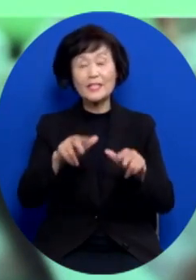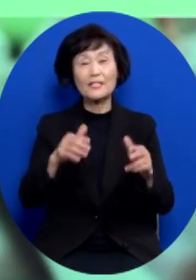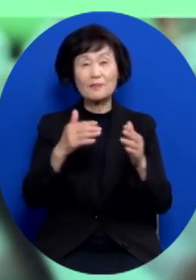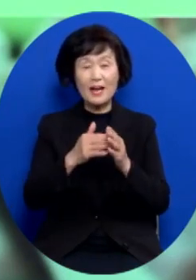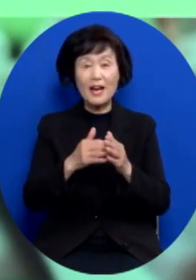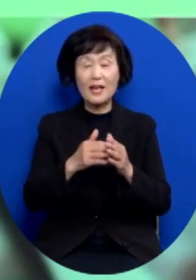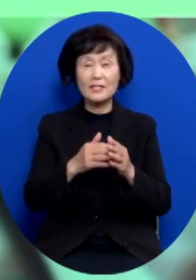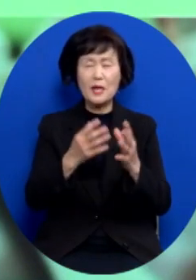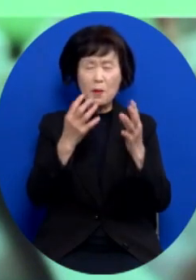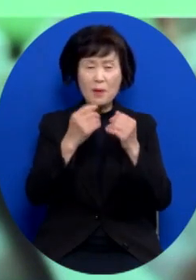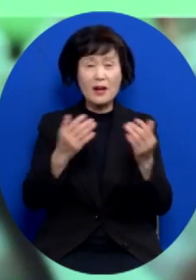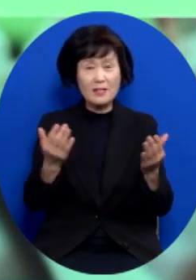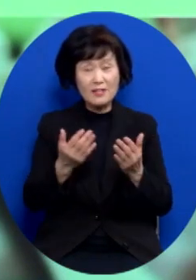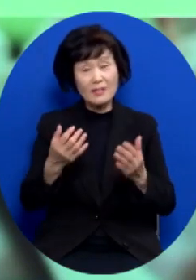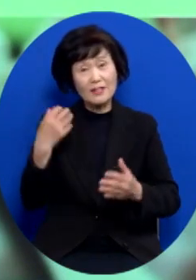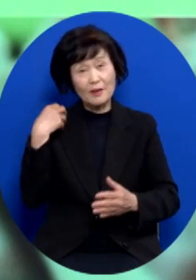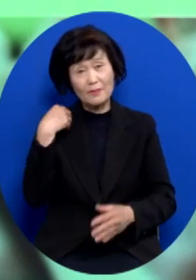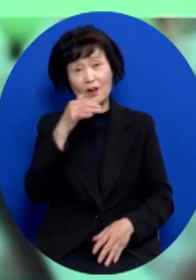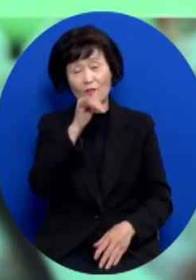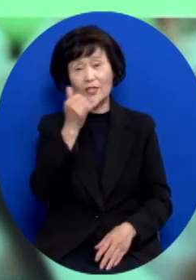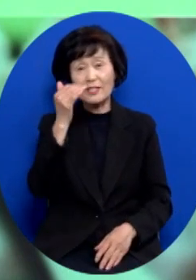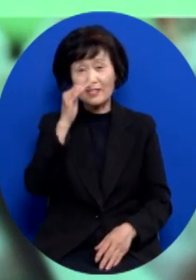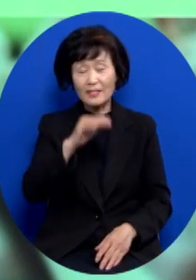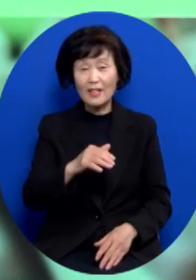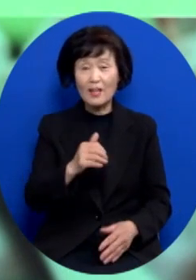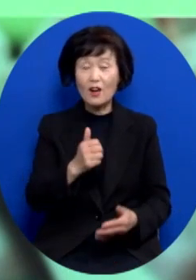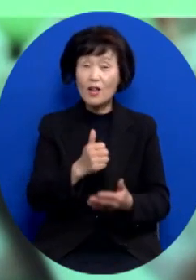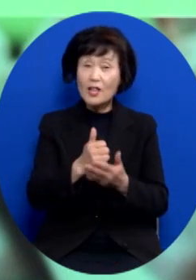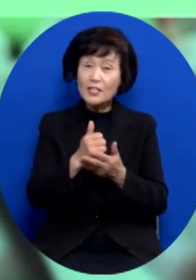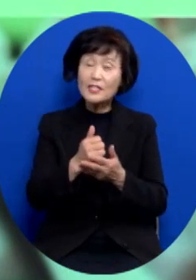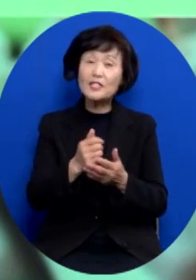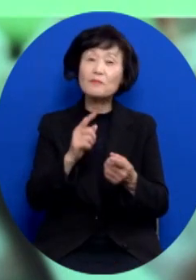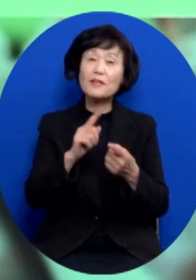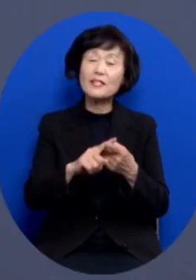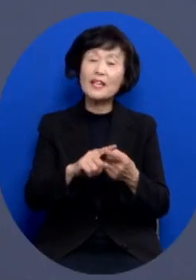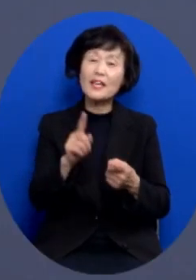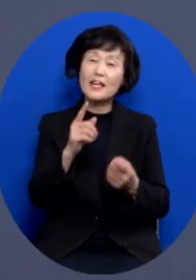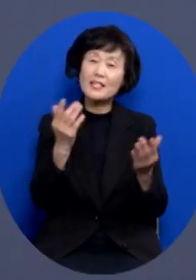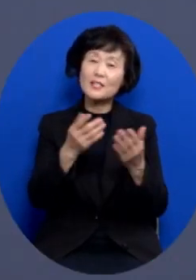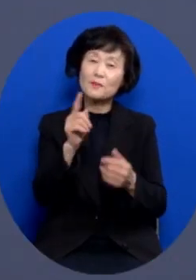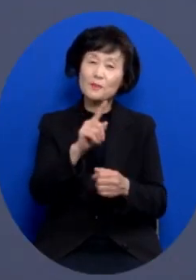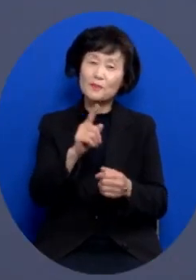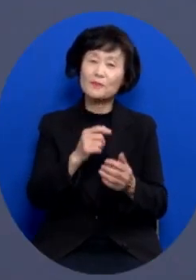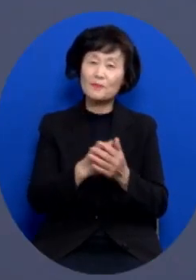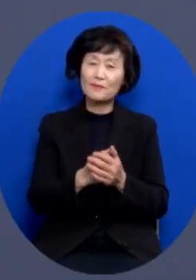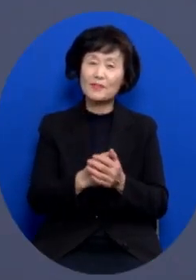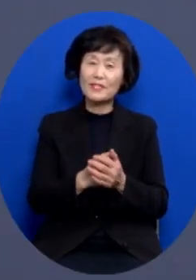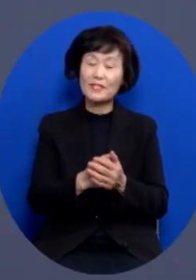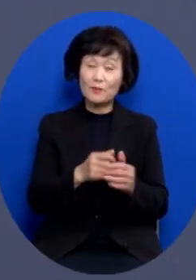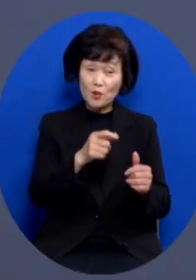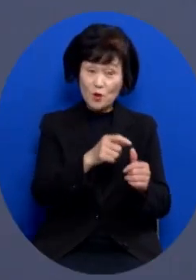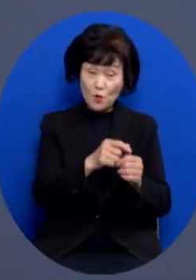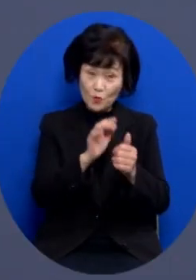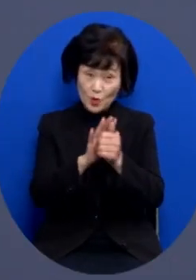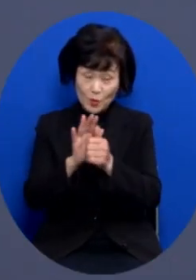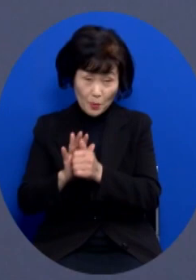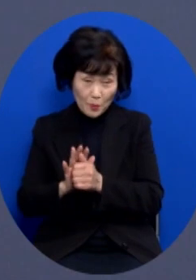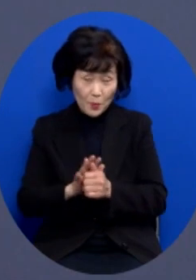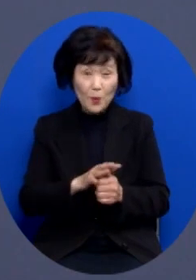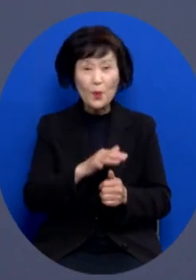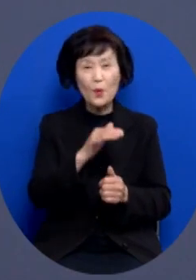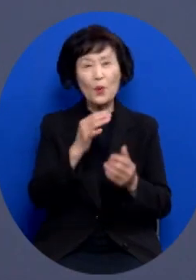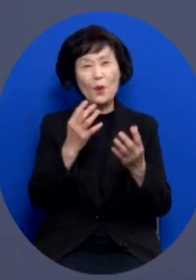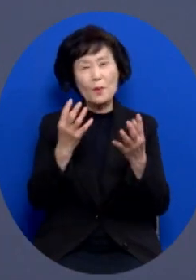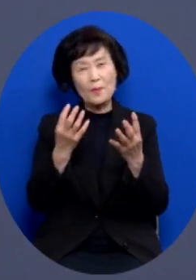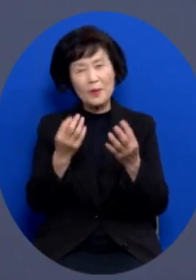많은 일들을 하고 계신데요 지역 섬김을 위해 어떤 사역들을 하고 계신가요 지금도 구제 사역들 극류의 사역을 많이